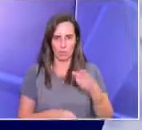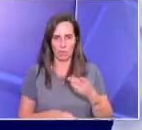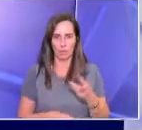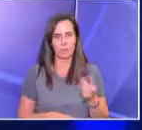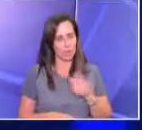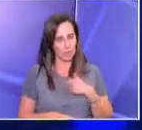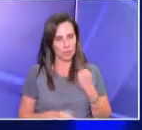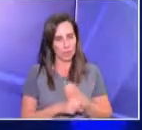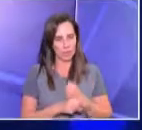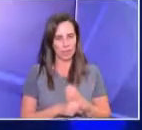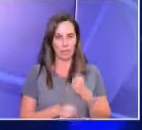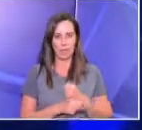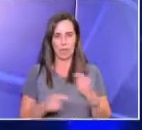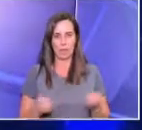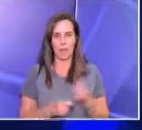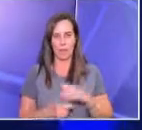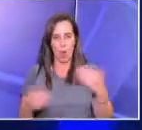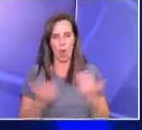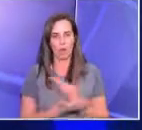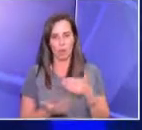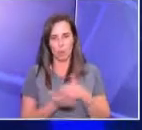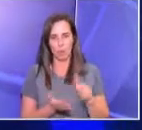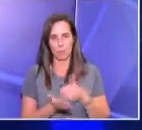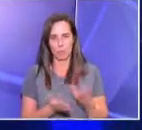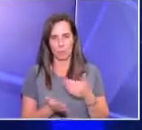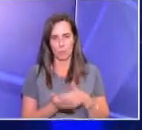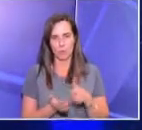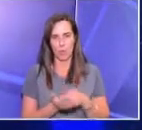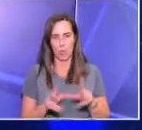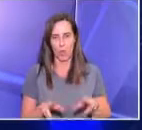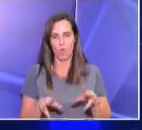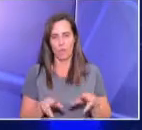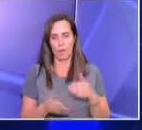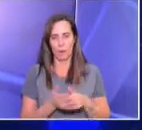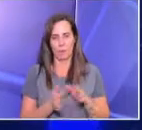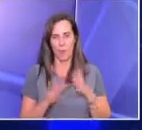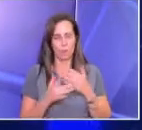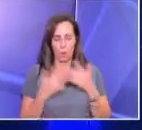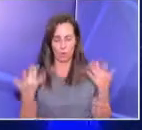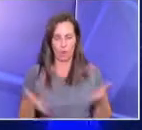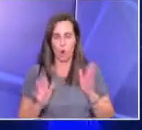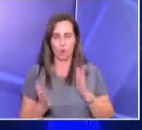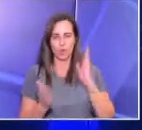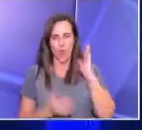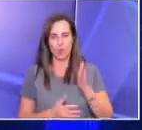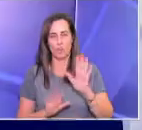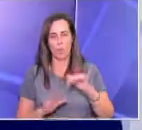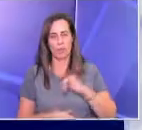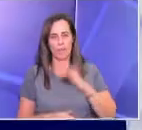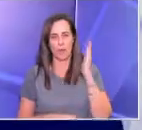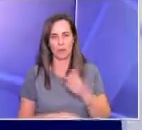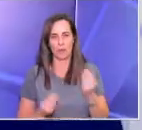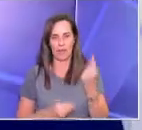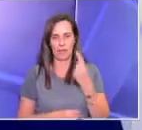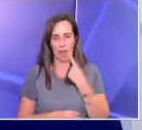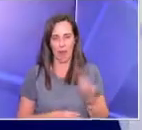לך... לא, אני עושה קמפיין. לא, אתה עושה קמפיין, אבל לא חדש. אתה ממשיך את אותו קמפיין. כן, אותו קמפיין. אותו דבר. מאוד ברור, מאוד ישיר, מאוד ענייני. דבר